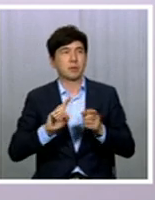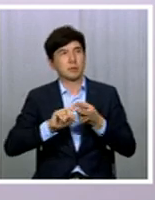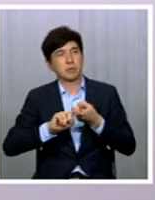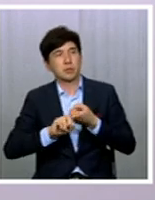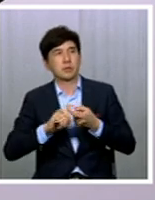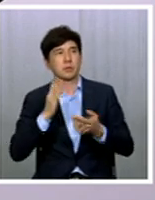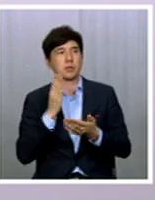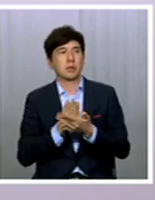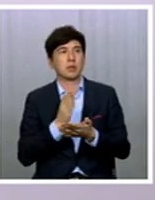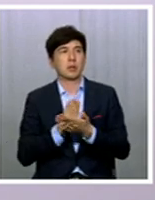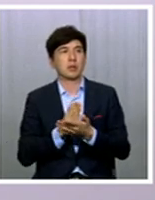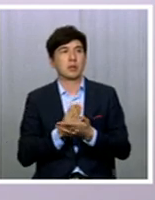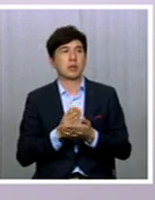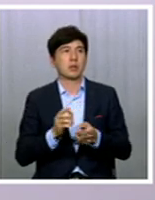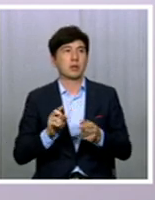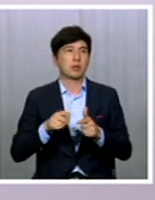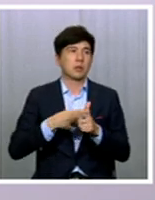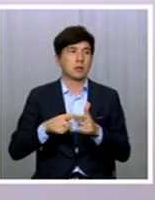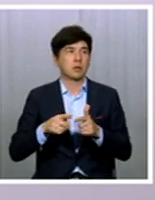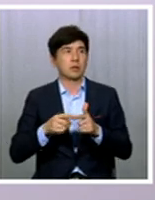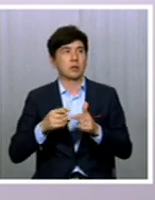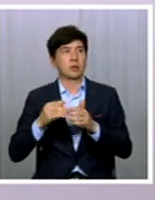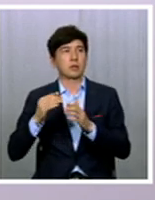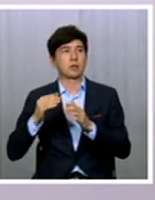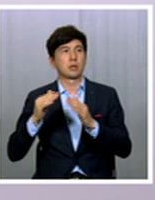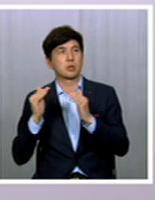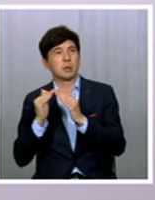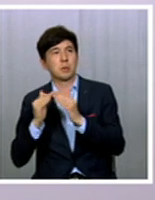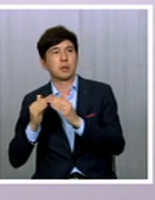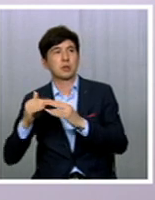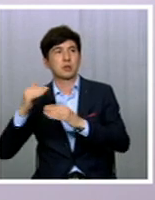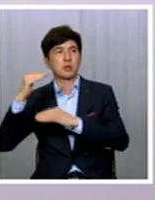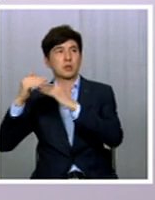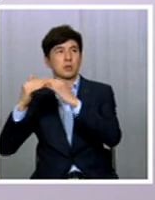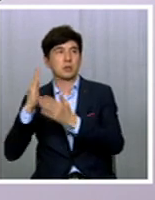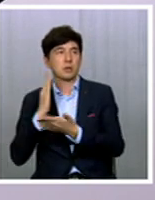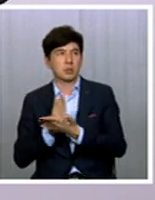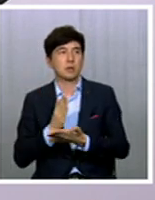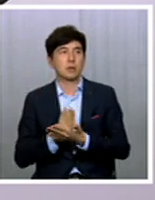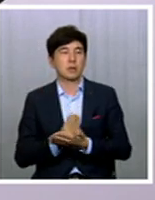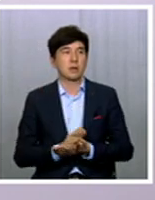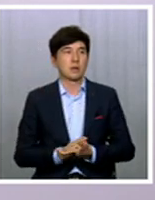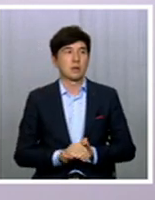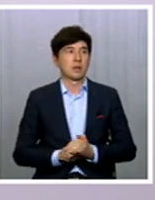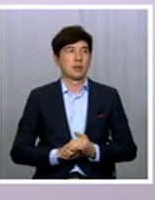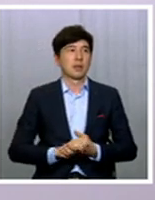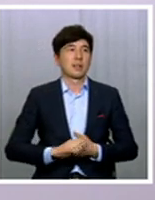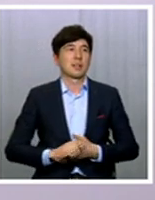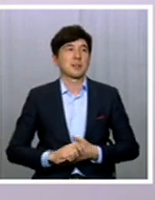немесе ғимараттардан тұрады. Яғни бұл басқа негізгі экономикалық инфрақұрылымның